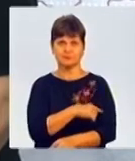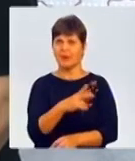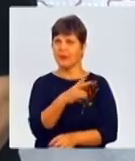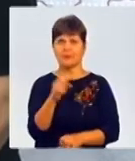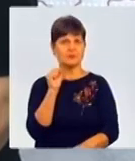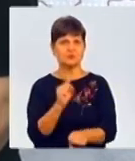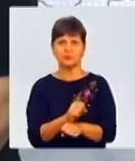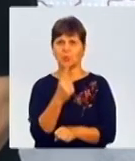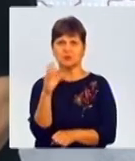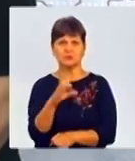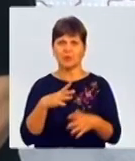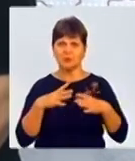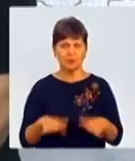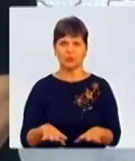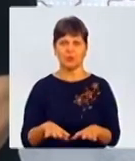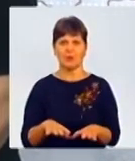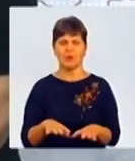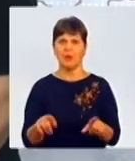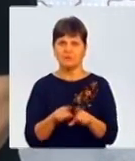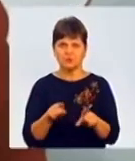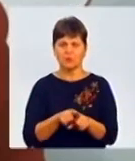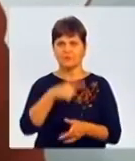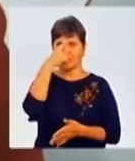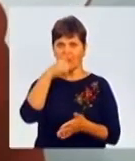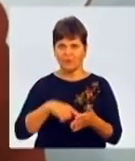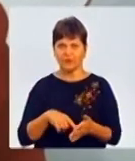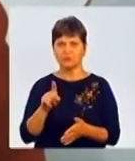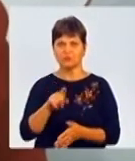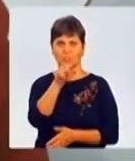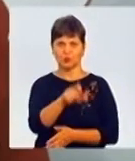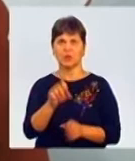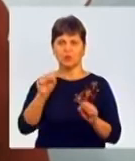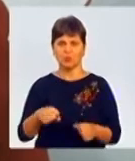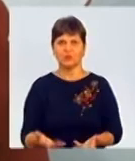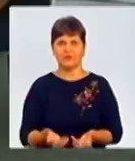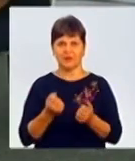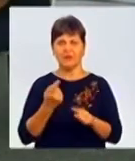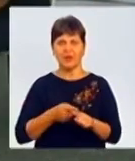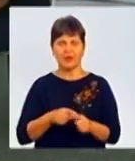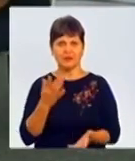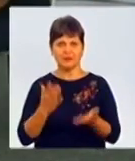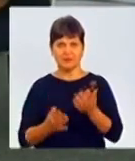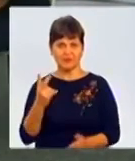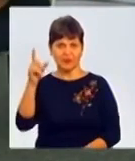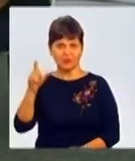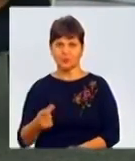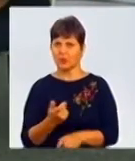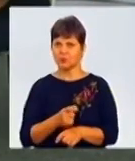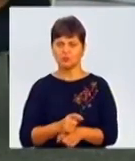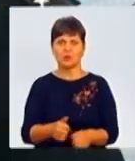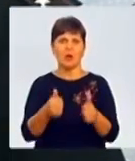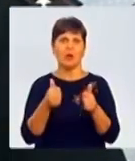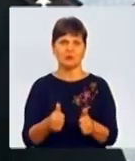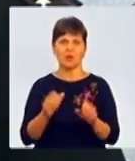на секунду, які б не були ознаки. Все одно вірити в те, що людину можна врятувати. Звичайно. Це, якщо дві людини, це дуже гарно, тому що